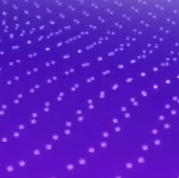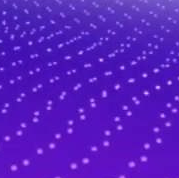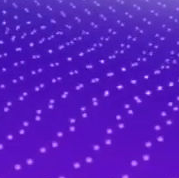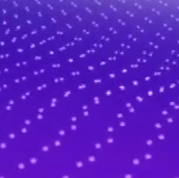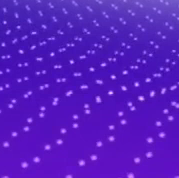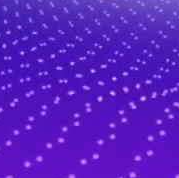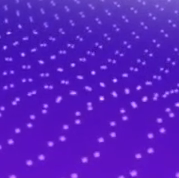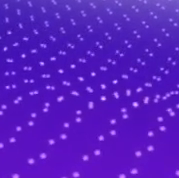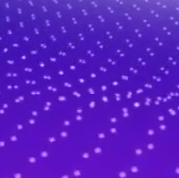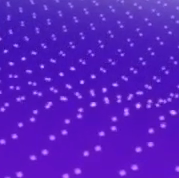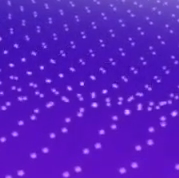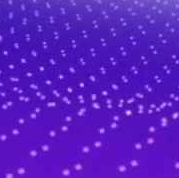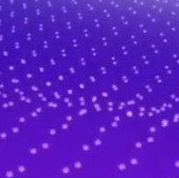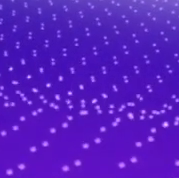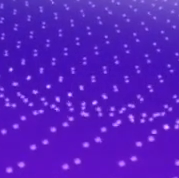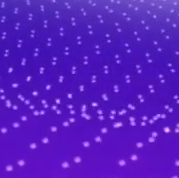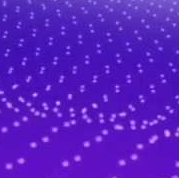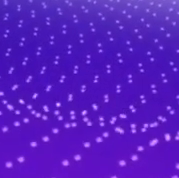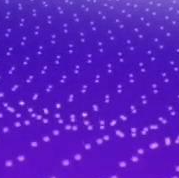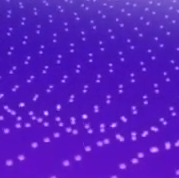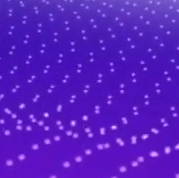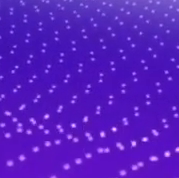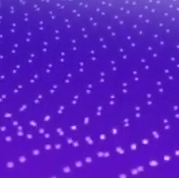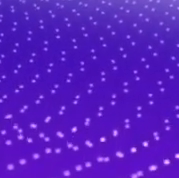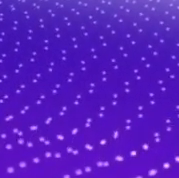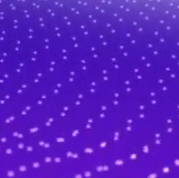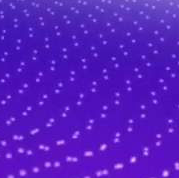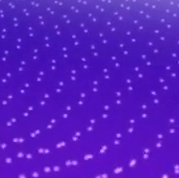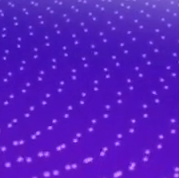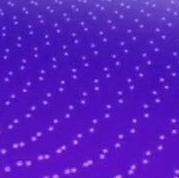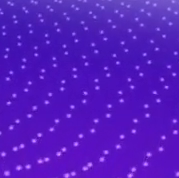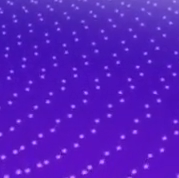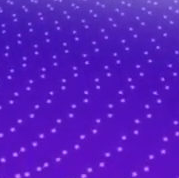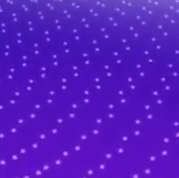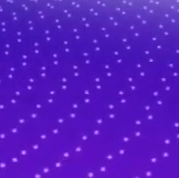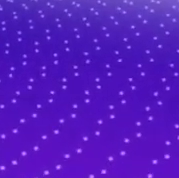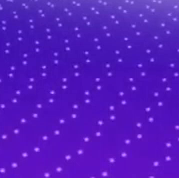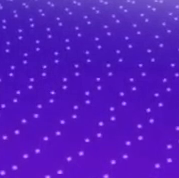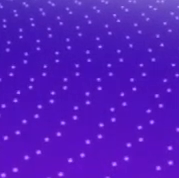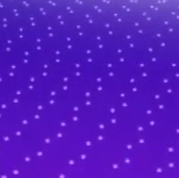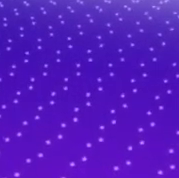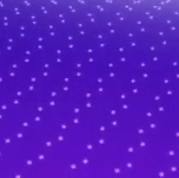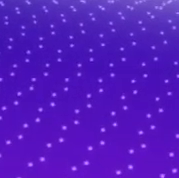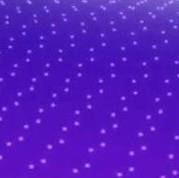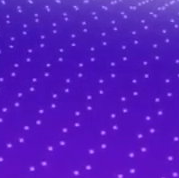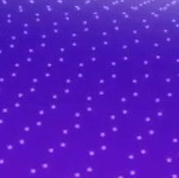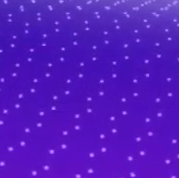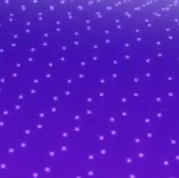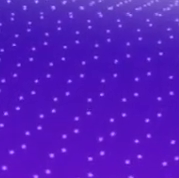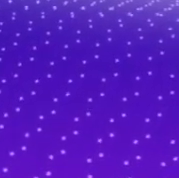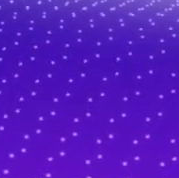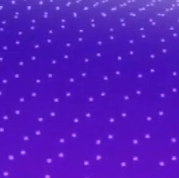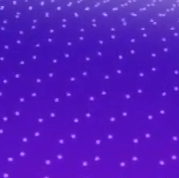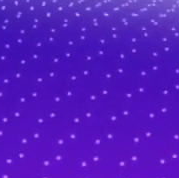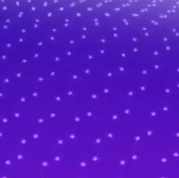ฐญี่ปุ่นสวิตเซอร์แลนด์อังกฤษเนเธอร์แลนด์อิรักอียิปต์และฮ่องกงขณะที่ยอดผู้ติดเชื้อสะสมทั่วโลก